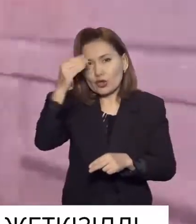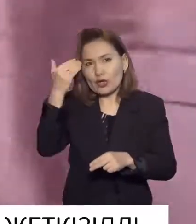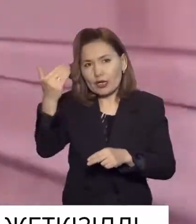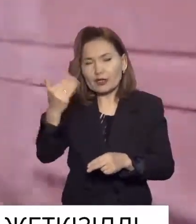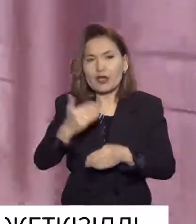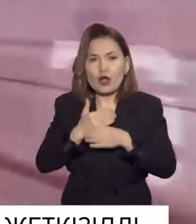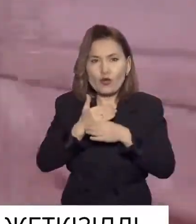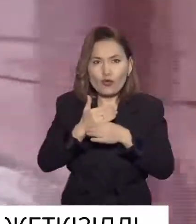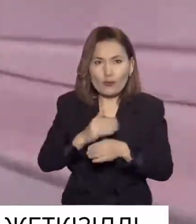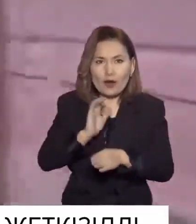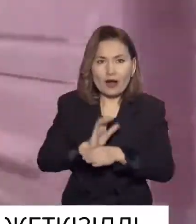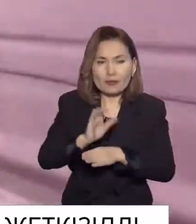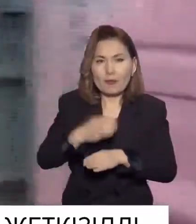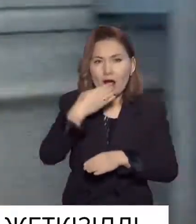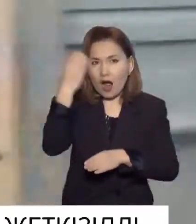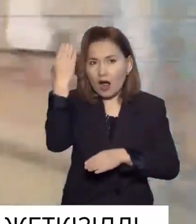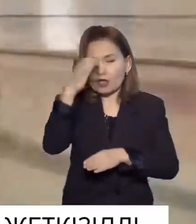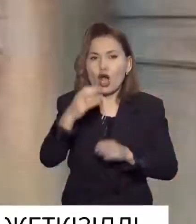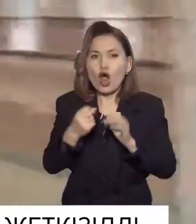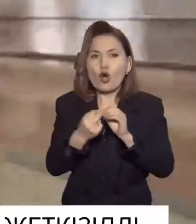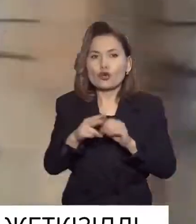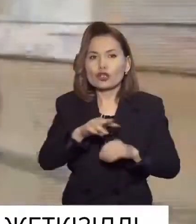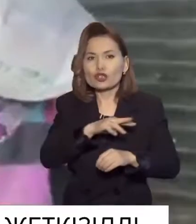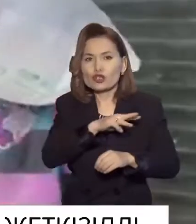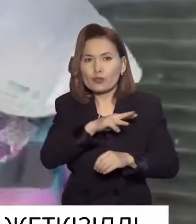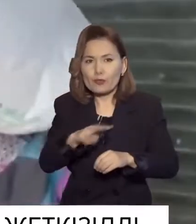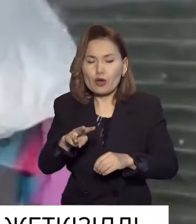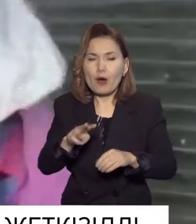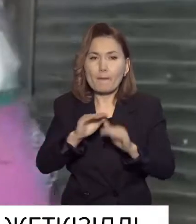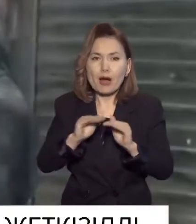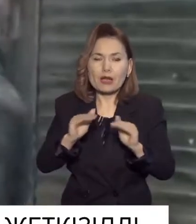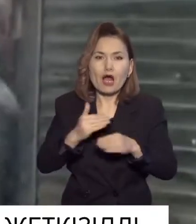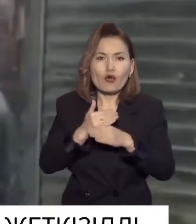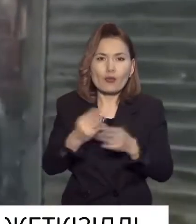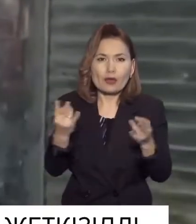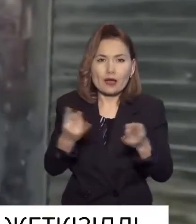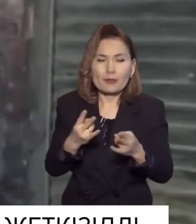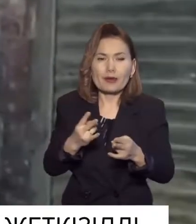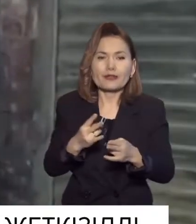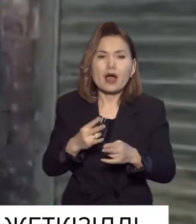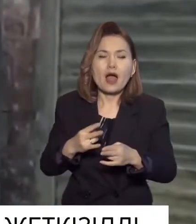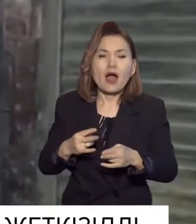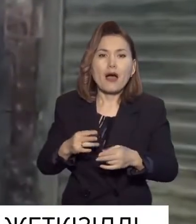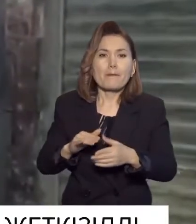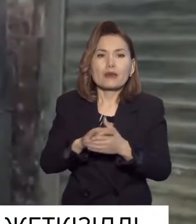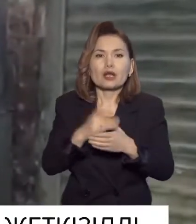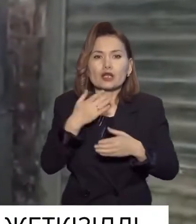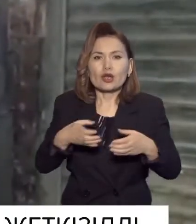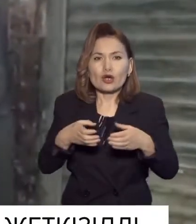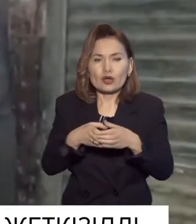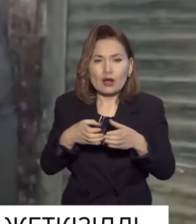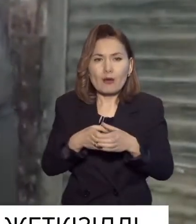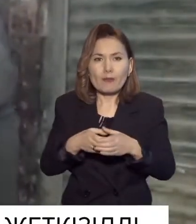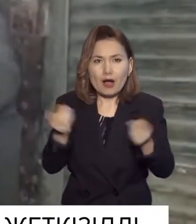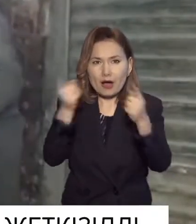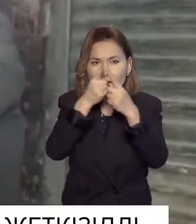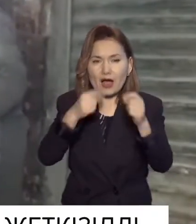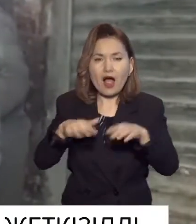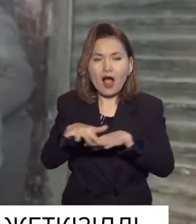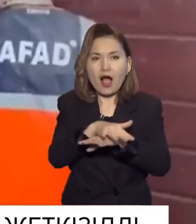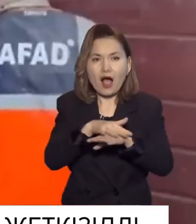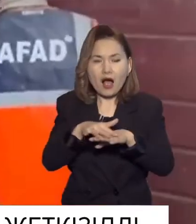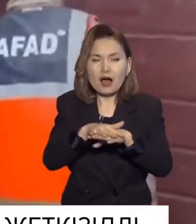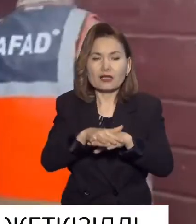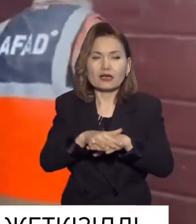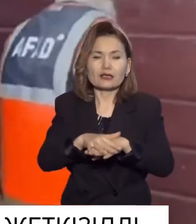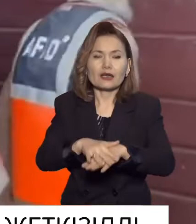Сойлуның мәліметінше, Ауғанстанда 13 миллионға жуық бала көмекке зәру. Ал Біріккен ұлттар ұйымының дерегінше, мұндағы халықтың жартысы аштыққа